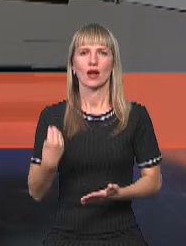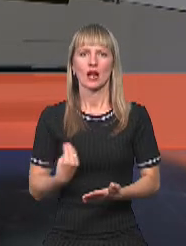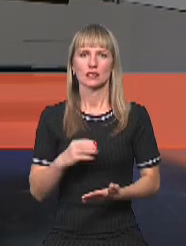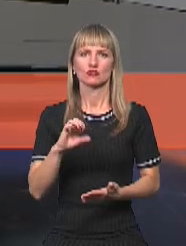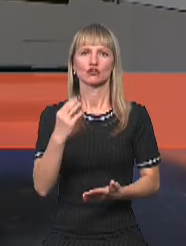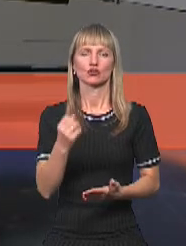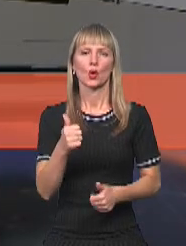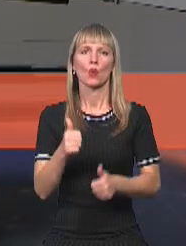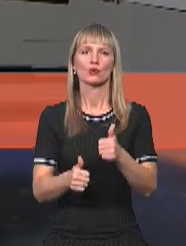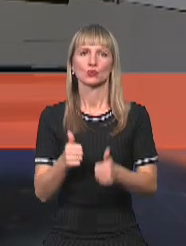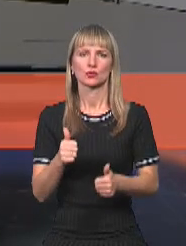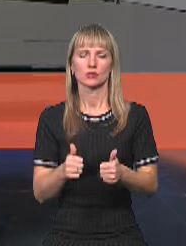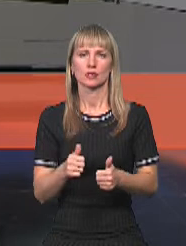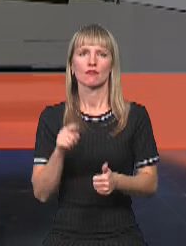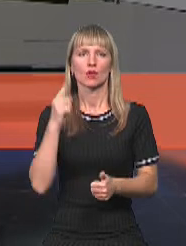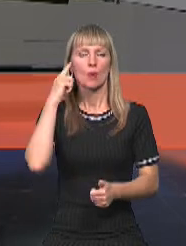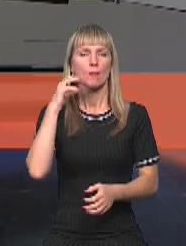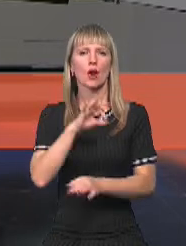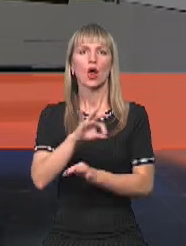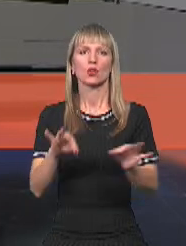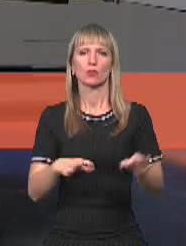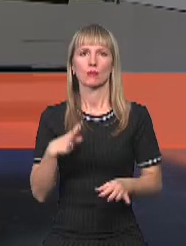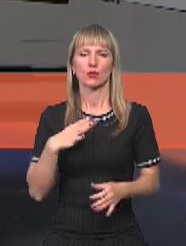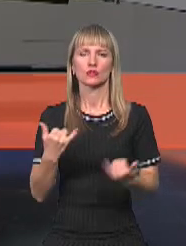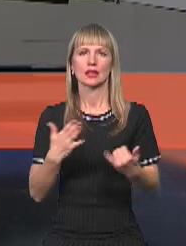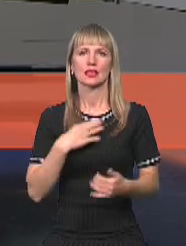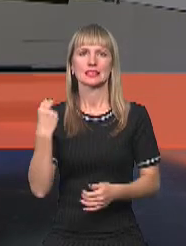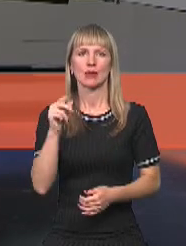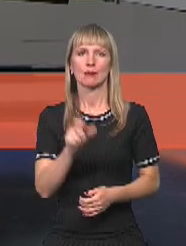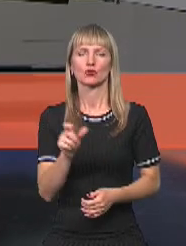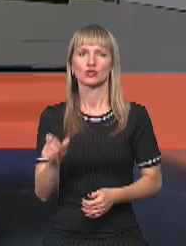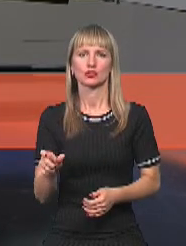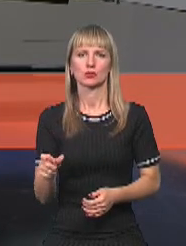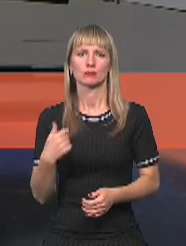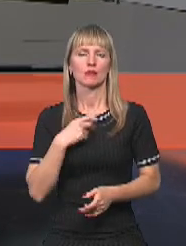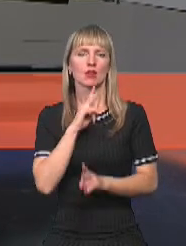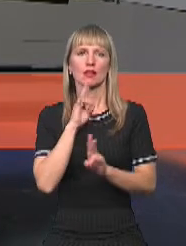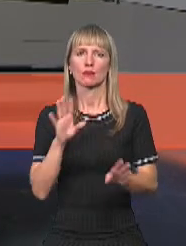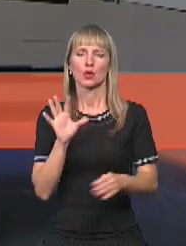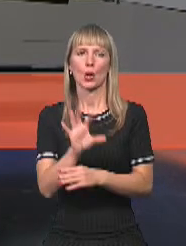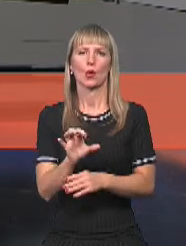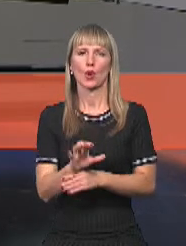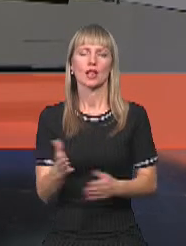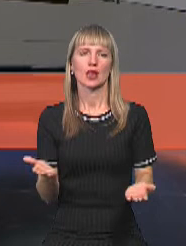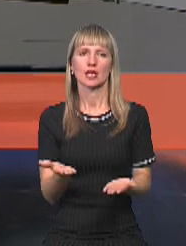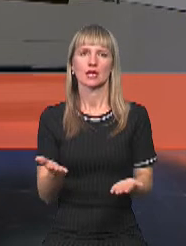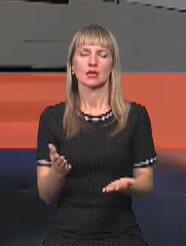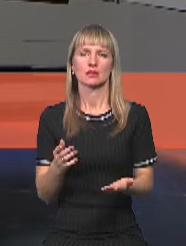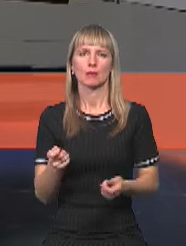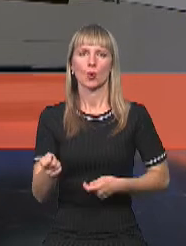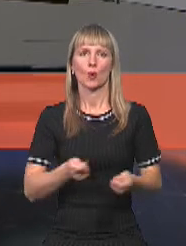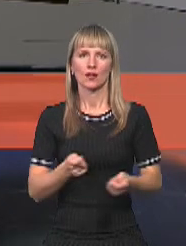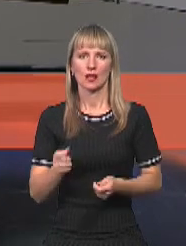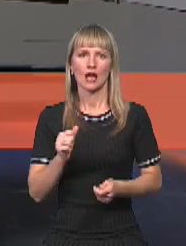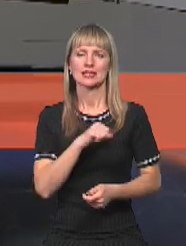Сполучених Штатах конкурси. Тобто воно продумане було. Зараз наші ж запоріжці, тобто ми не будемо лаяти там якихось чиновників, да,